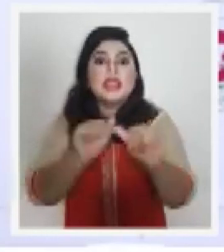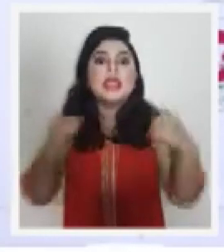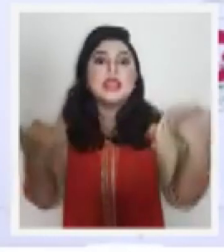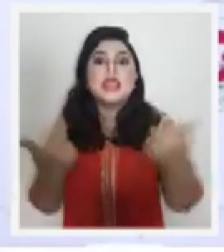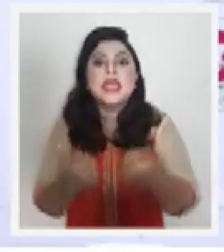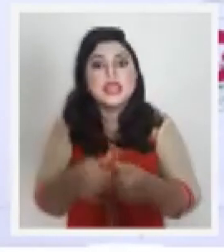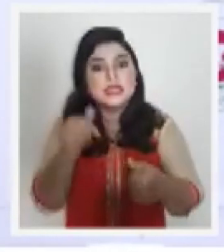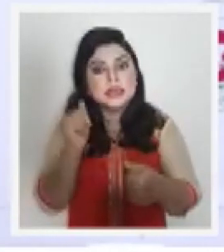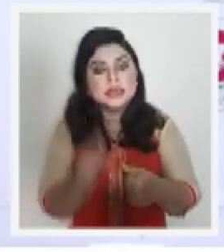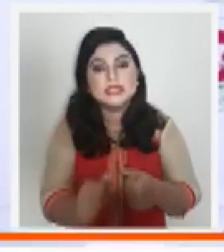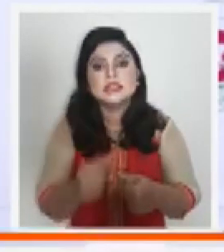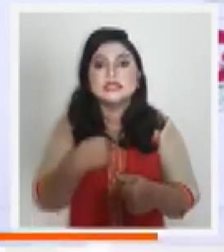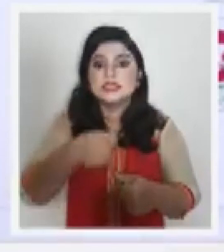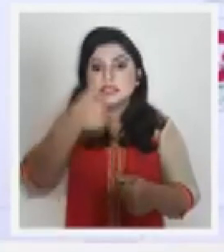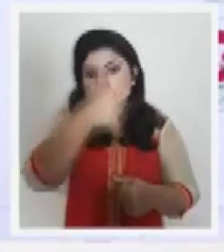813,946 জনকে স্ক্রিনিং করা হয়েছে।